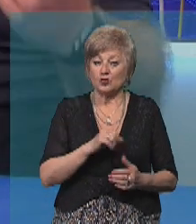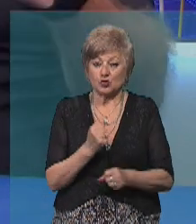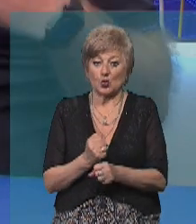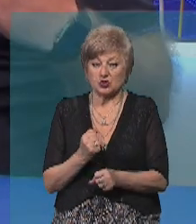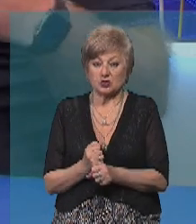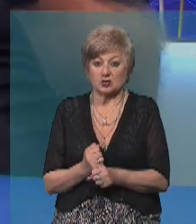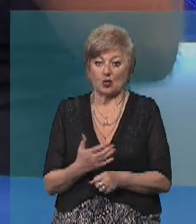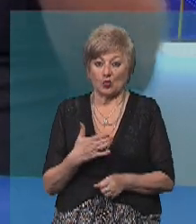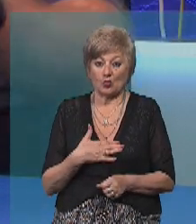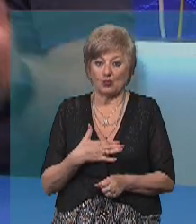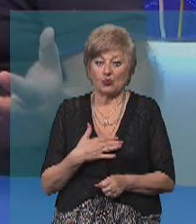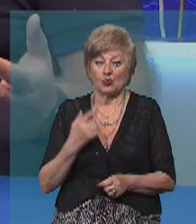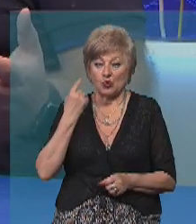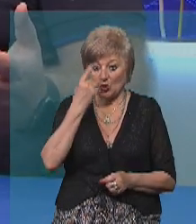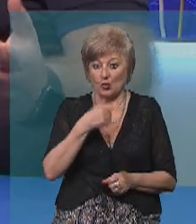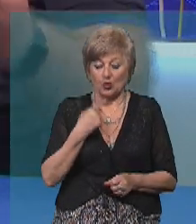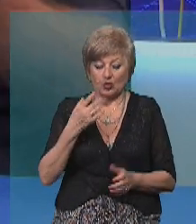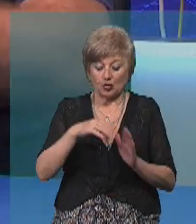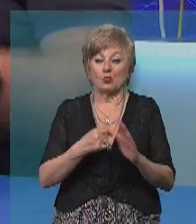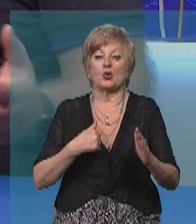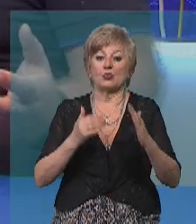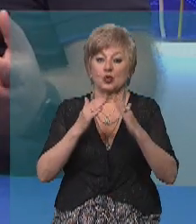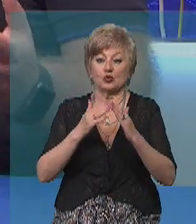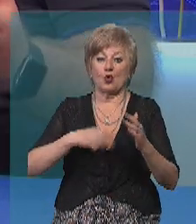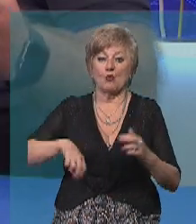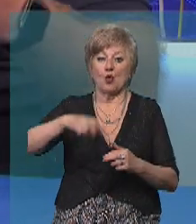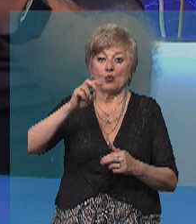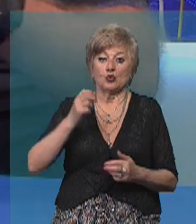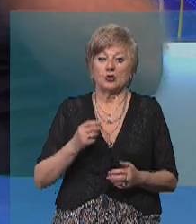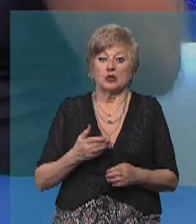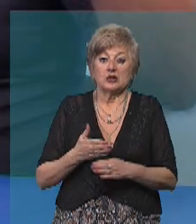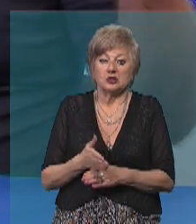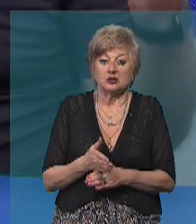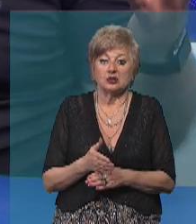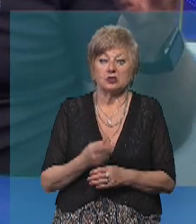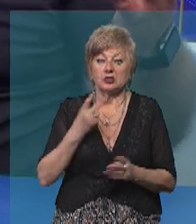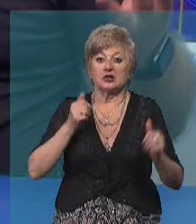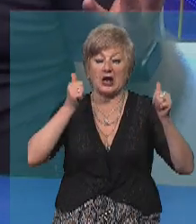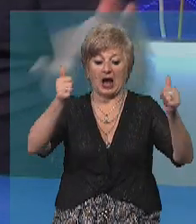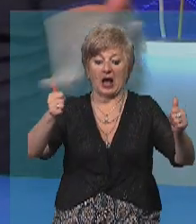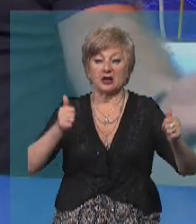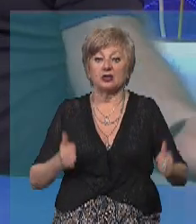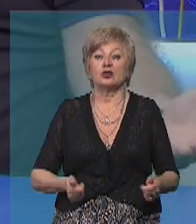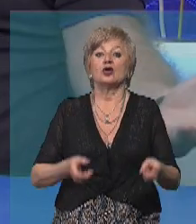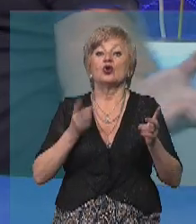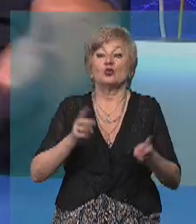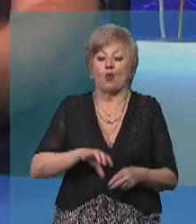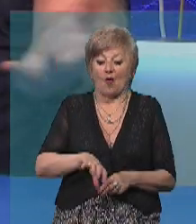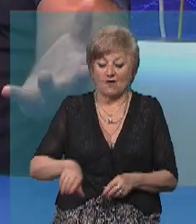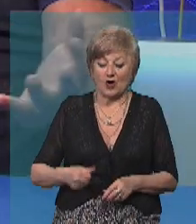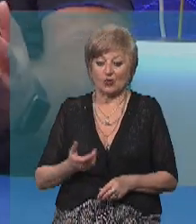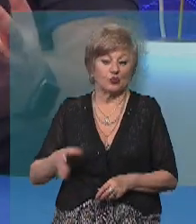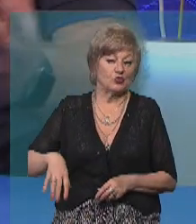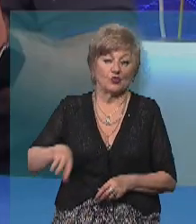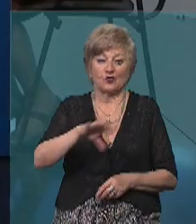роблять. У мене особисто в моєму домі, у моєму під'їзді, ну, я захожу, у мене картини висять. Хто ж ворує, коли все,